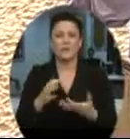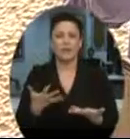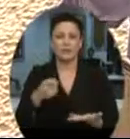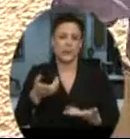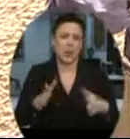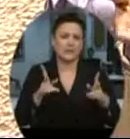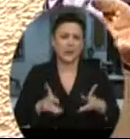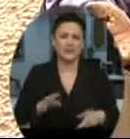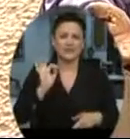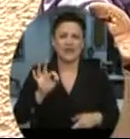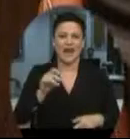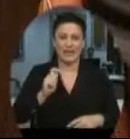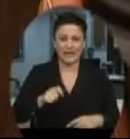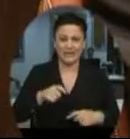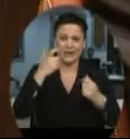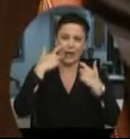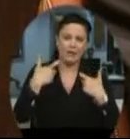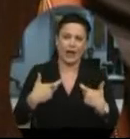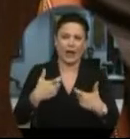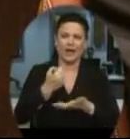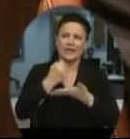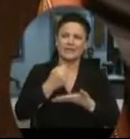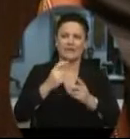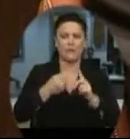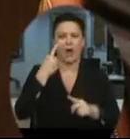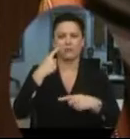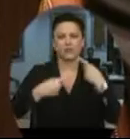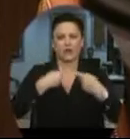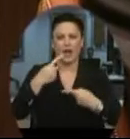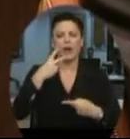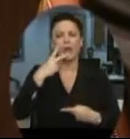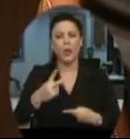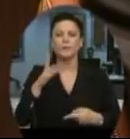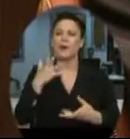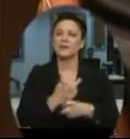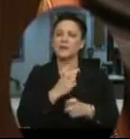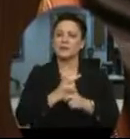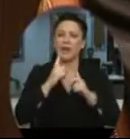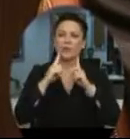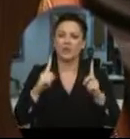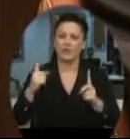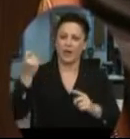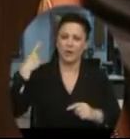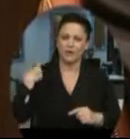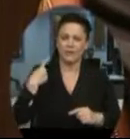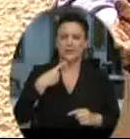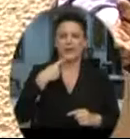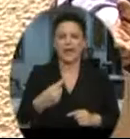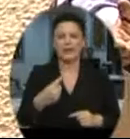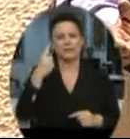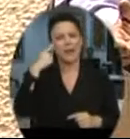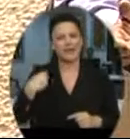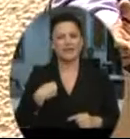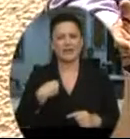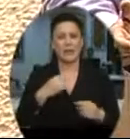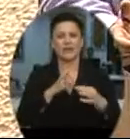הכנסת, לפקח על התקציב פעם בשנה, לראות מה עשיתם בשנה החולפת, להביע את דעתנו על סדרי עדיפויות